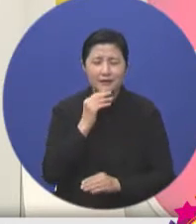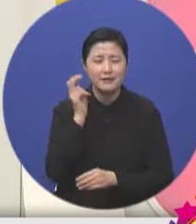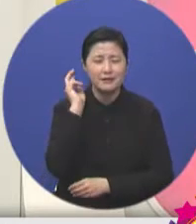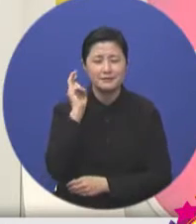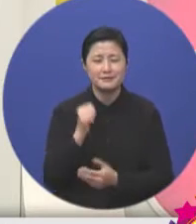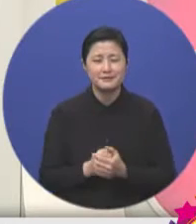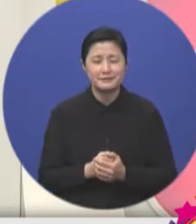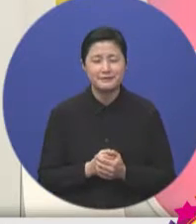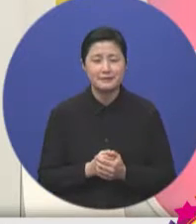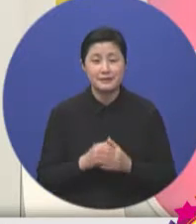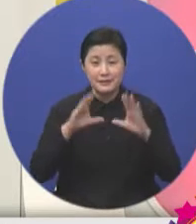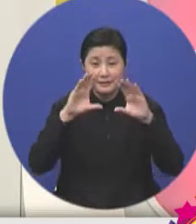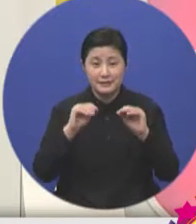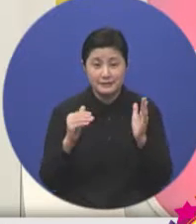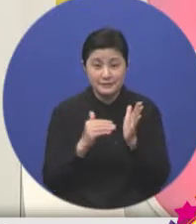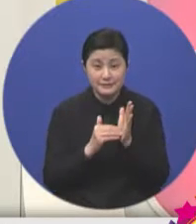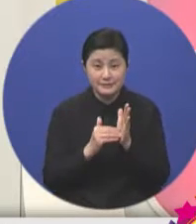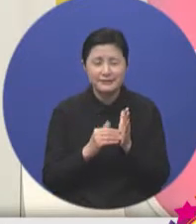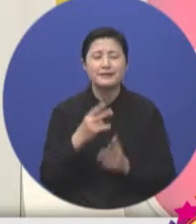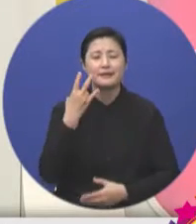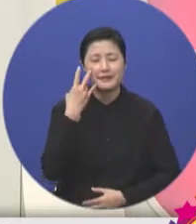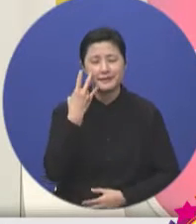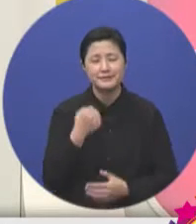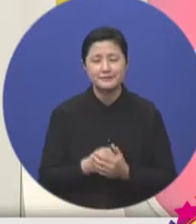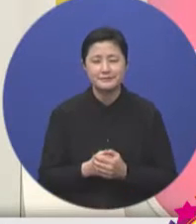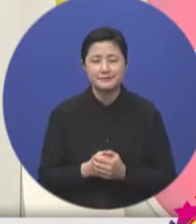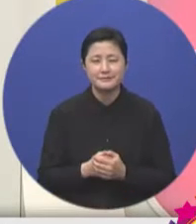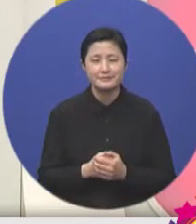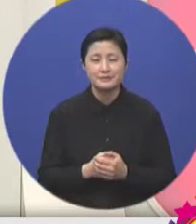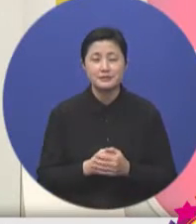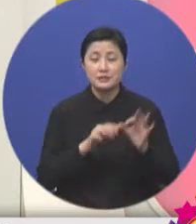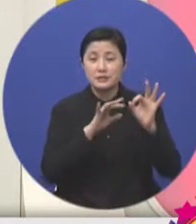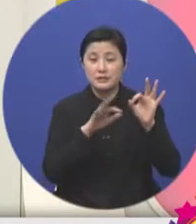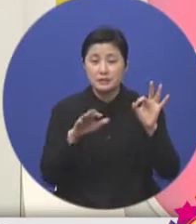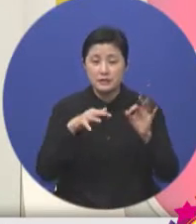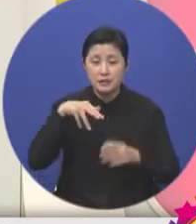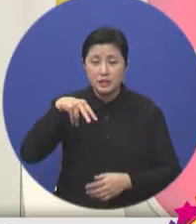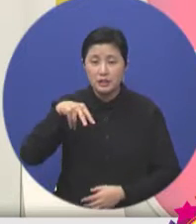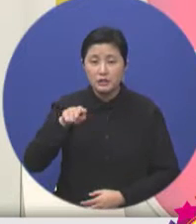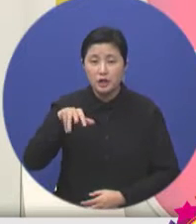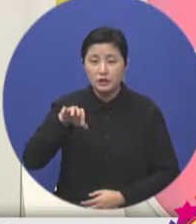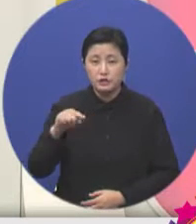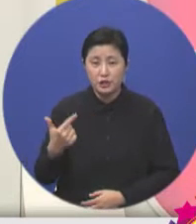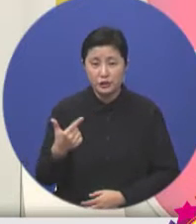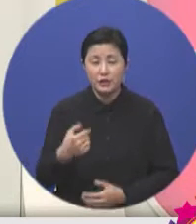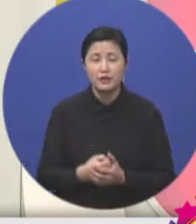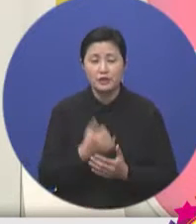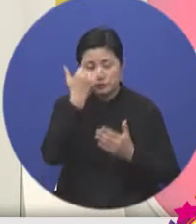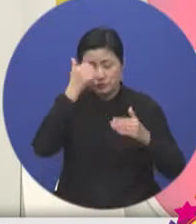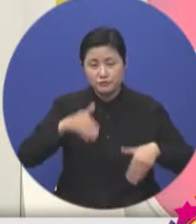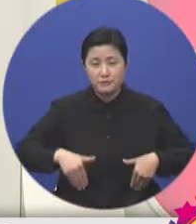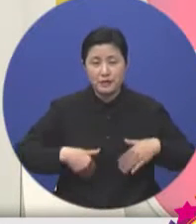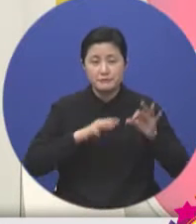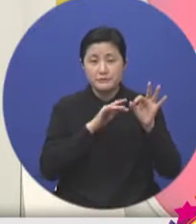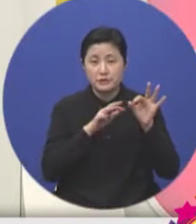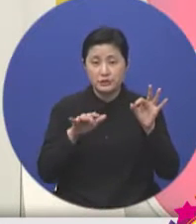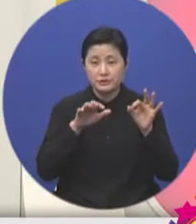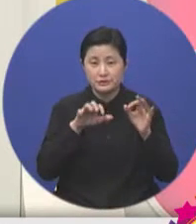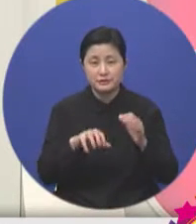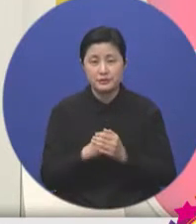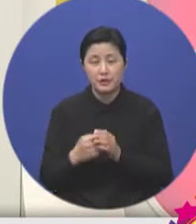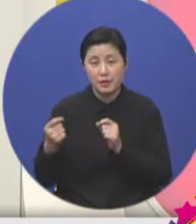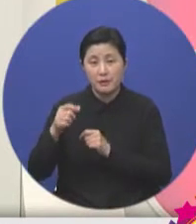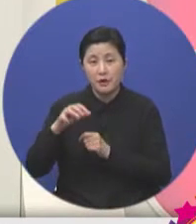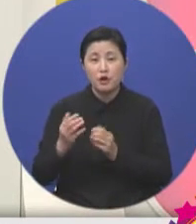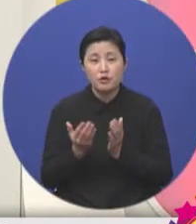네. 끄셨어요? 예. 네. 서천? 예. 서천. 충남 서천. 충남 서천. 예. 그